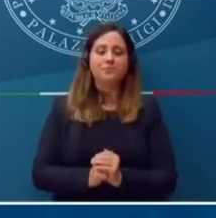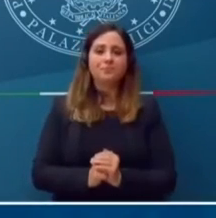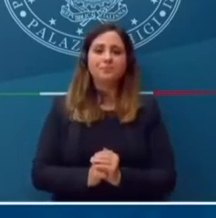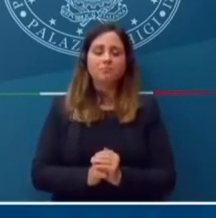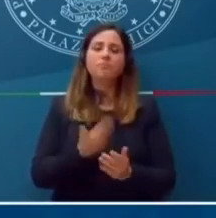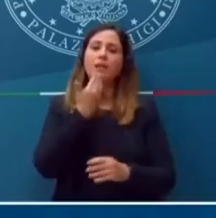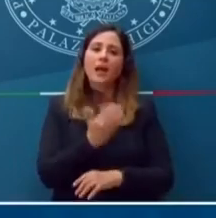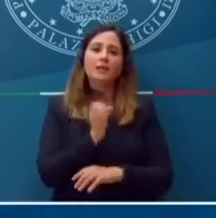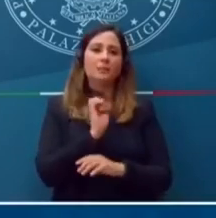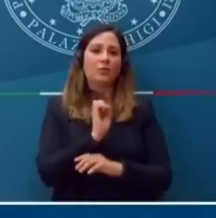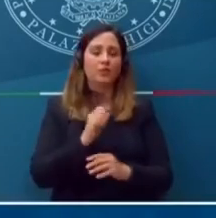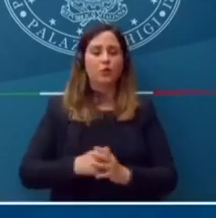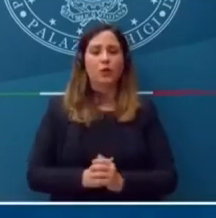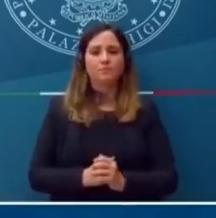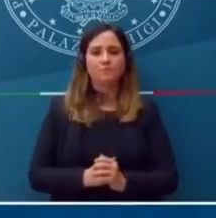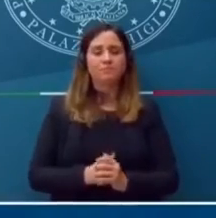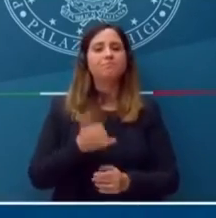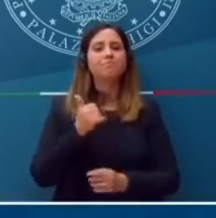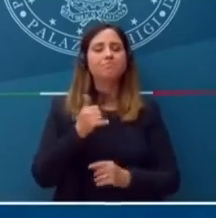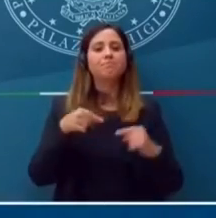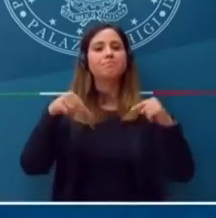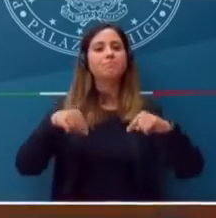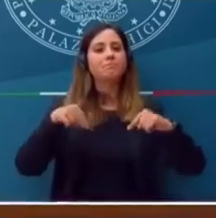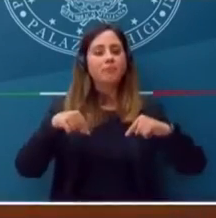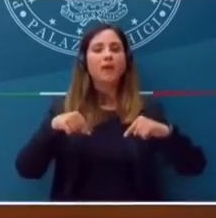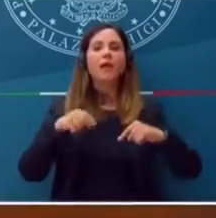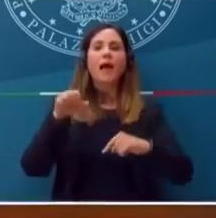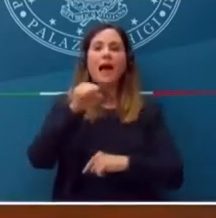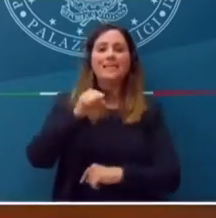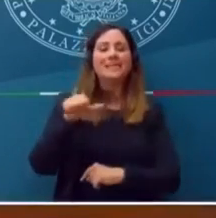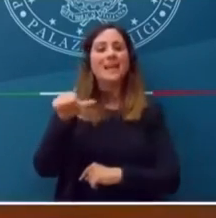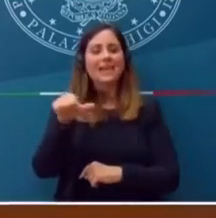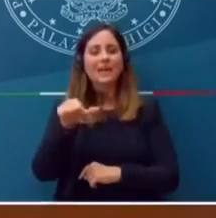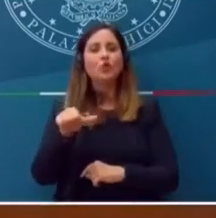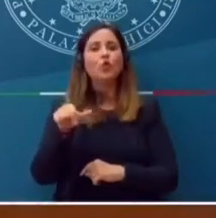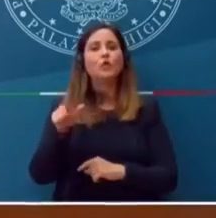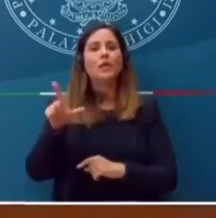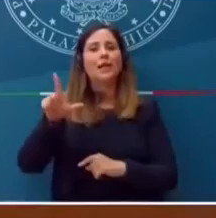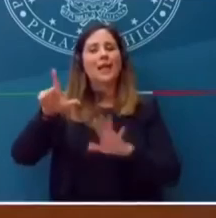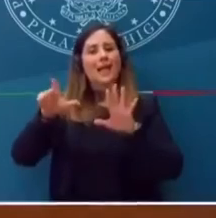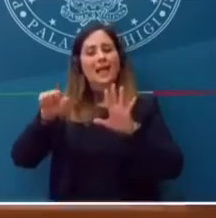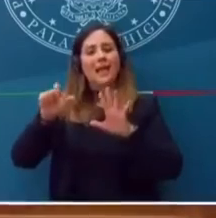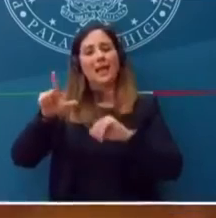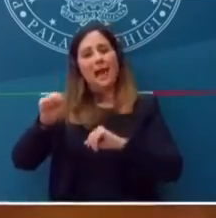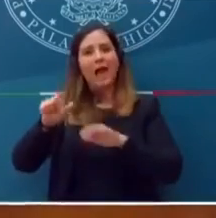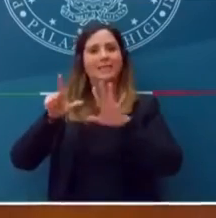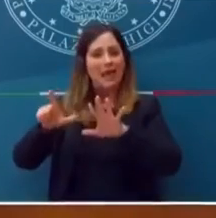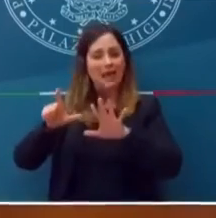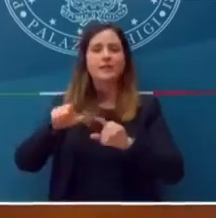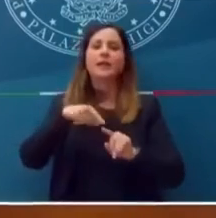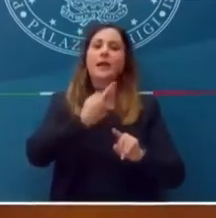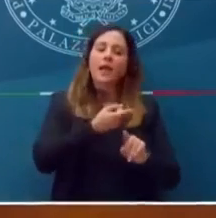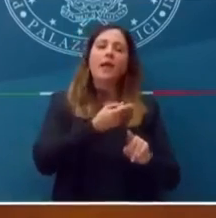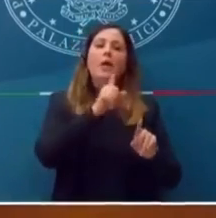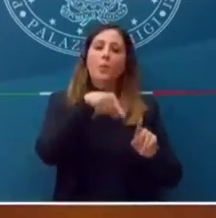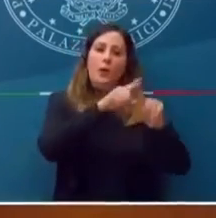Grazie professore. Allora, ora Alessandra Sardoni, la 7, e Livio Cipriano di Agenzia Nova rivolgeranno